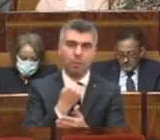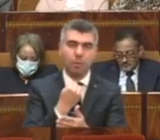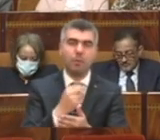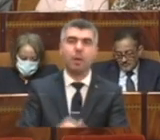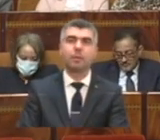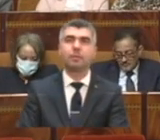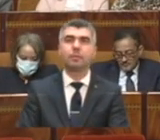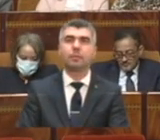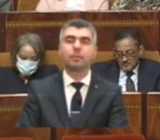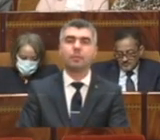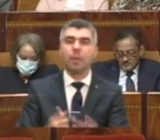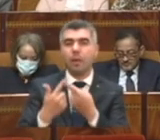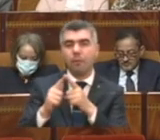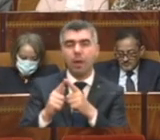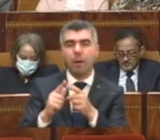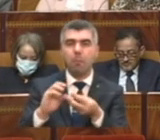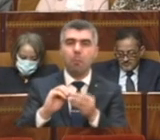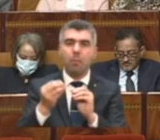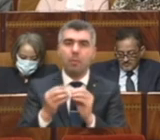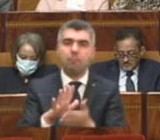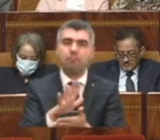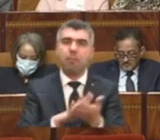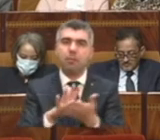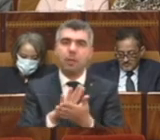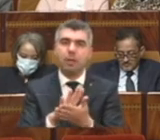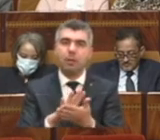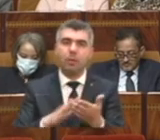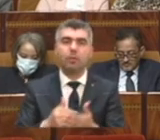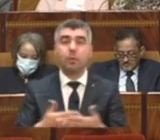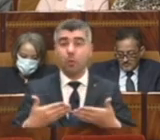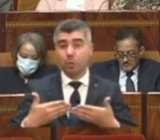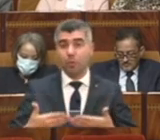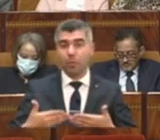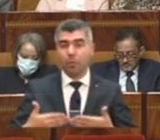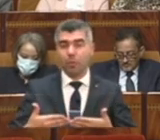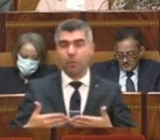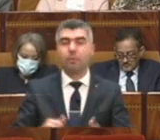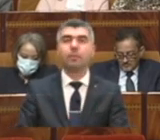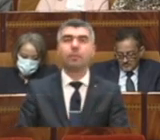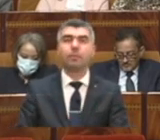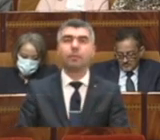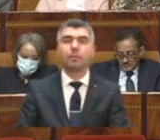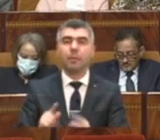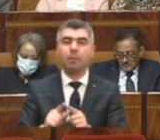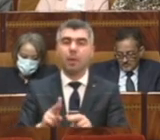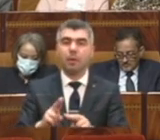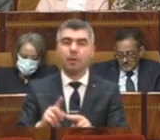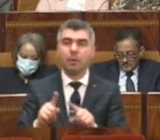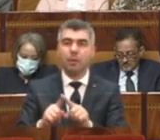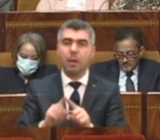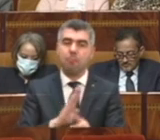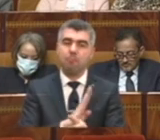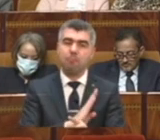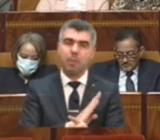أن تفك لهم واحد العدد ديال المشاكل اللي تعيشوها اليوم. يعني واحد رب العائلة اللي ما عندوش الرسم